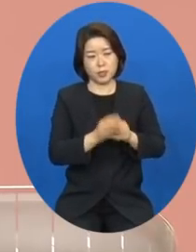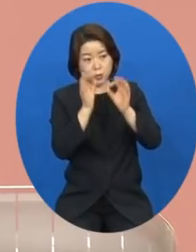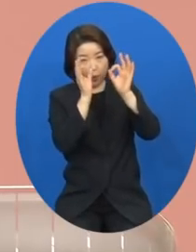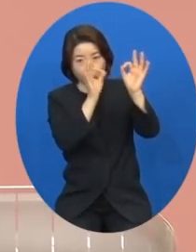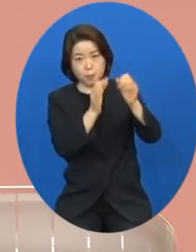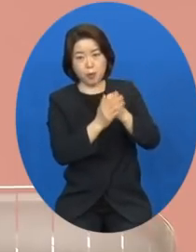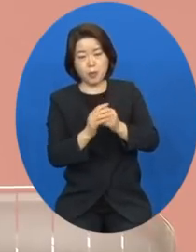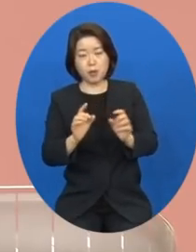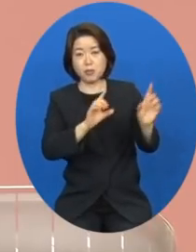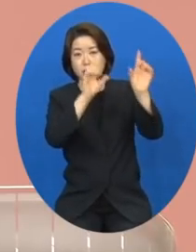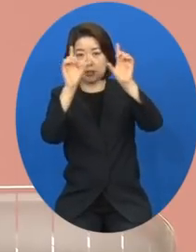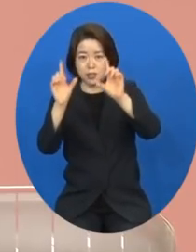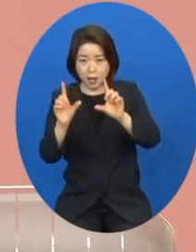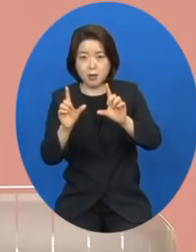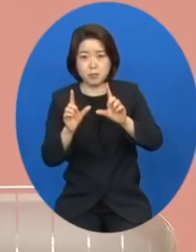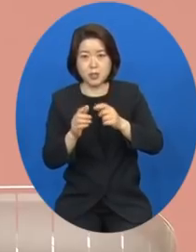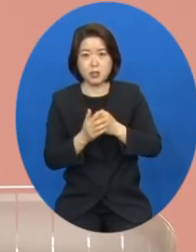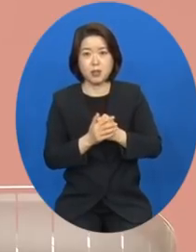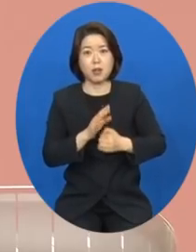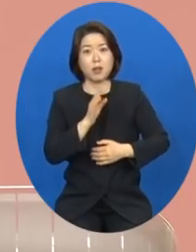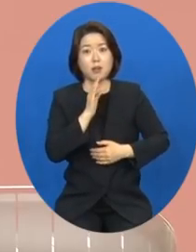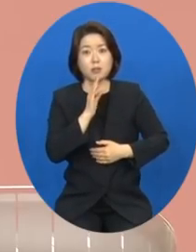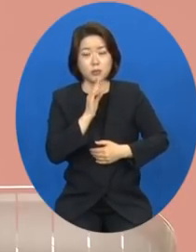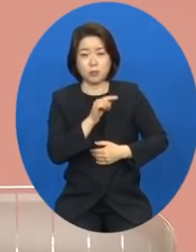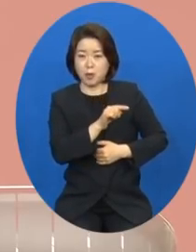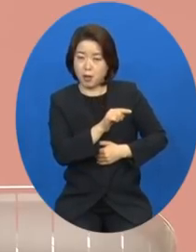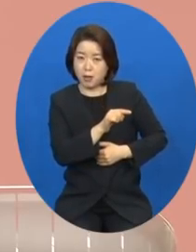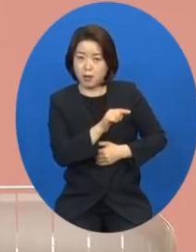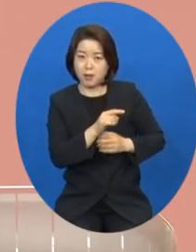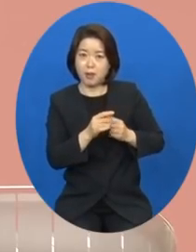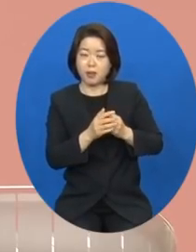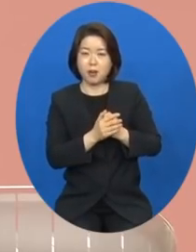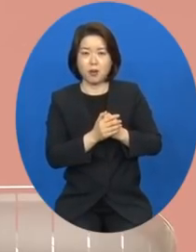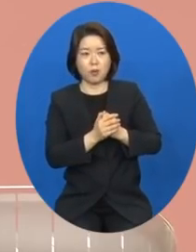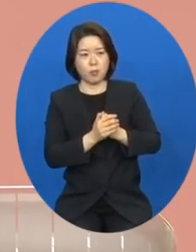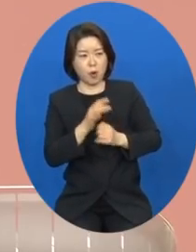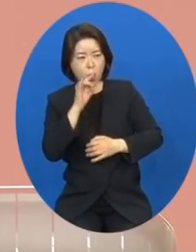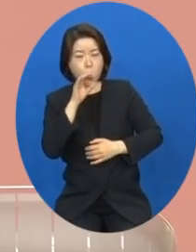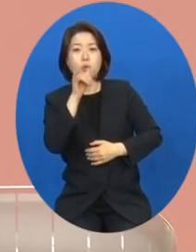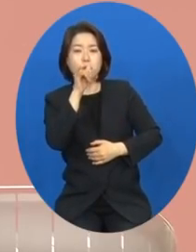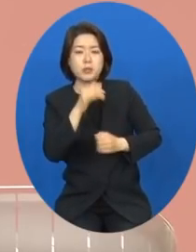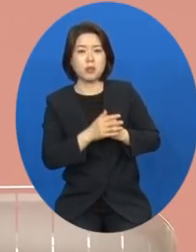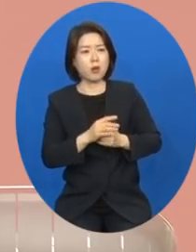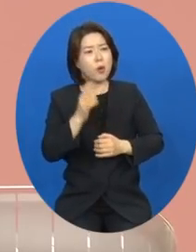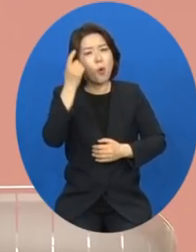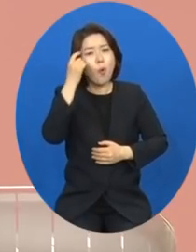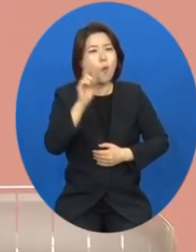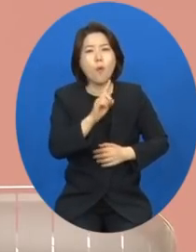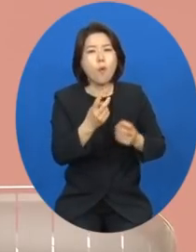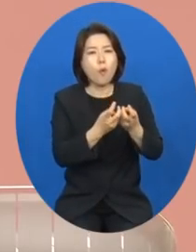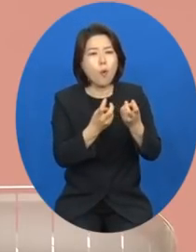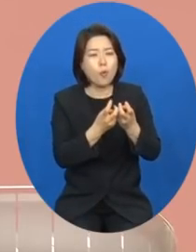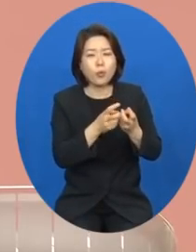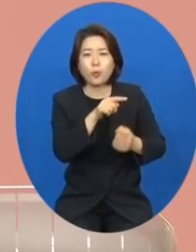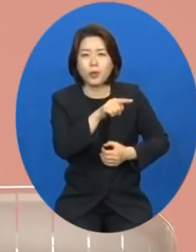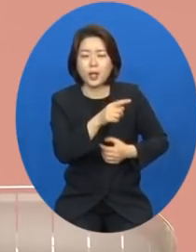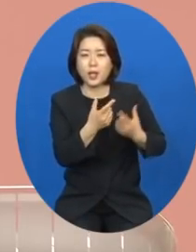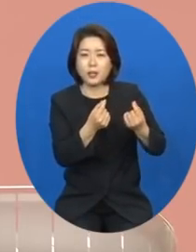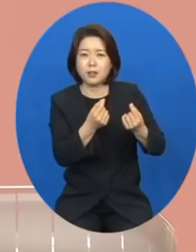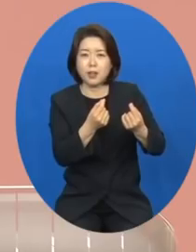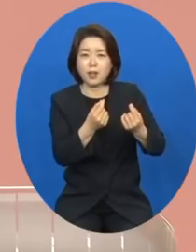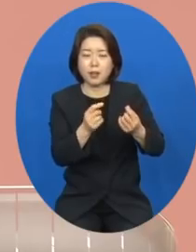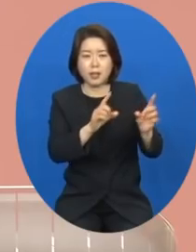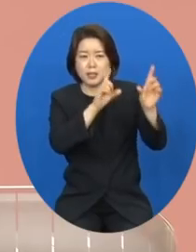삶이 삶이 너무 그렇게 살다 보니까 궁금한 거에요 도대체 2분은 어떤 일이 있었길래